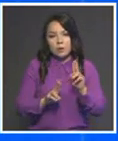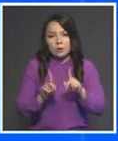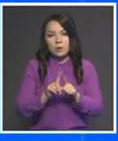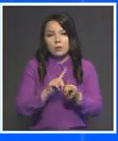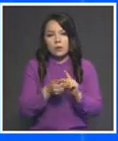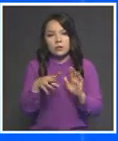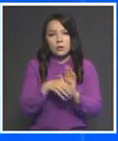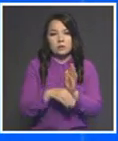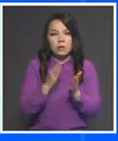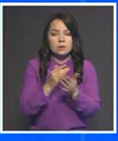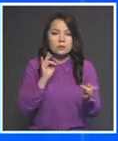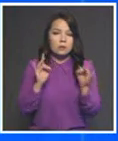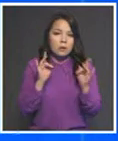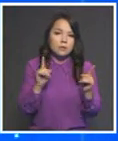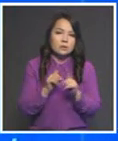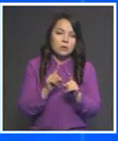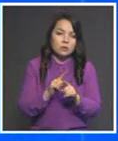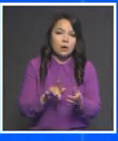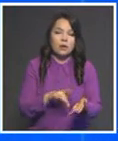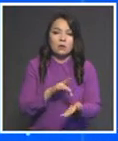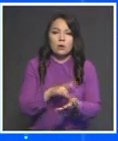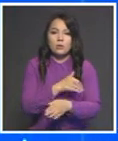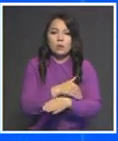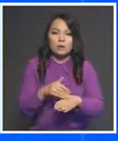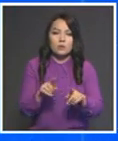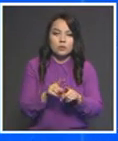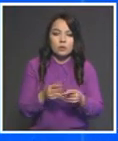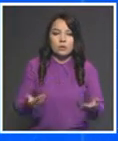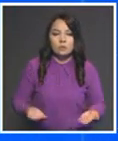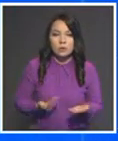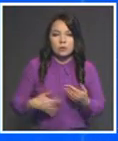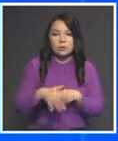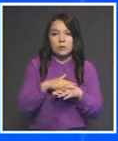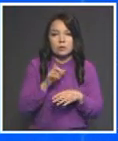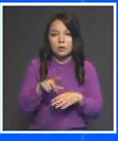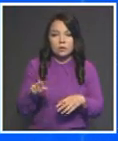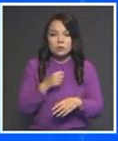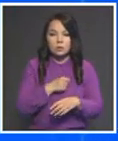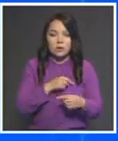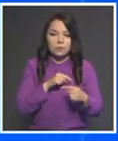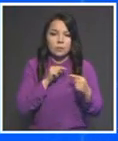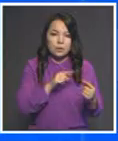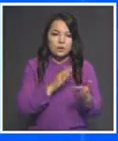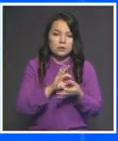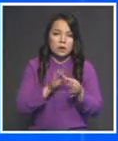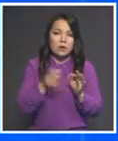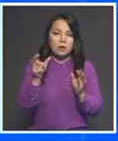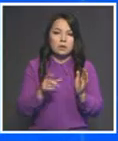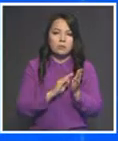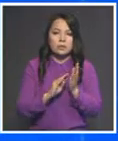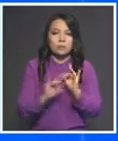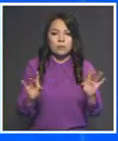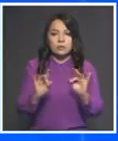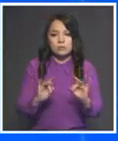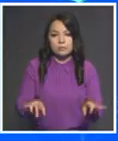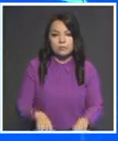енгізілген. Дабылын қосып қала көшелерін шулатқан сәттеріне тұрғындар наразылықта білдіріп жатты. Мәселені Оңғар Алпысбайұлы түсіндіреді.